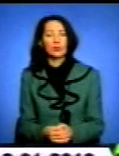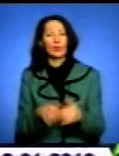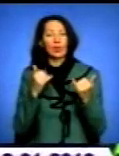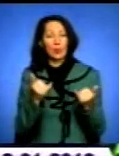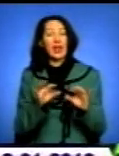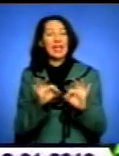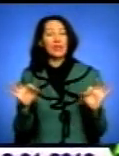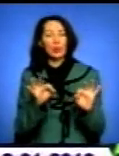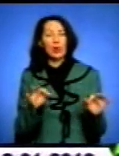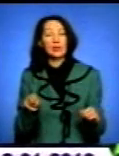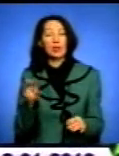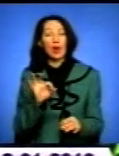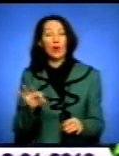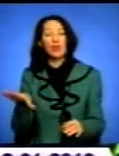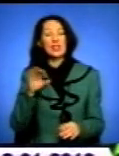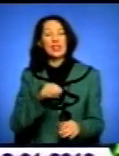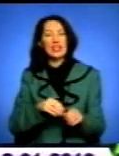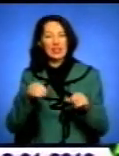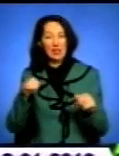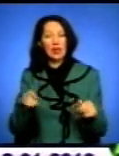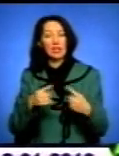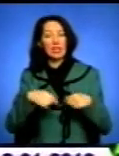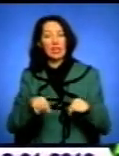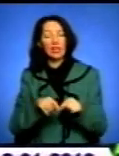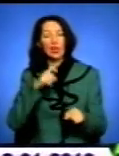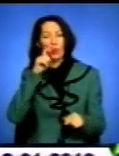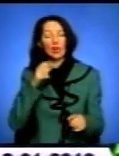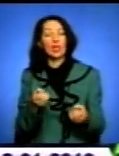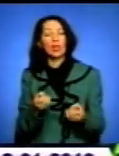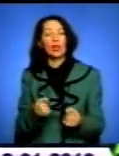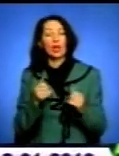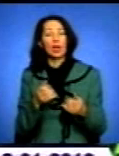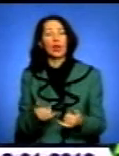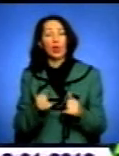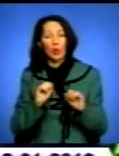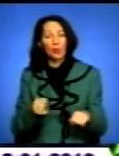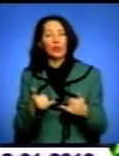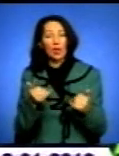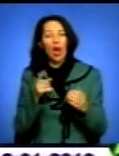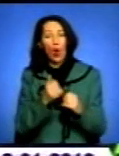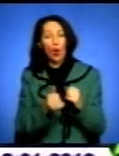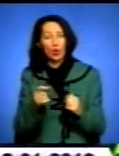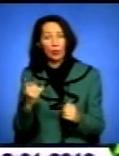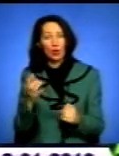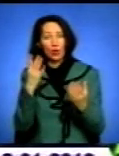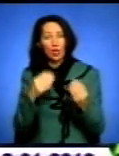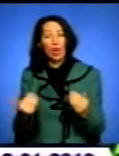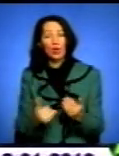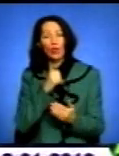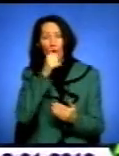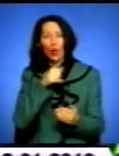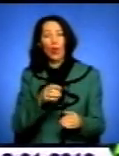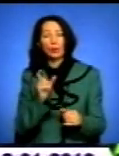Тепер інформація про усі земельні ділянки України доступна для кожного. З першого дня нового року громадяни можуть вільно